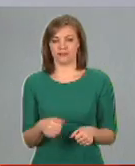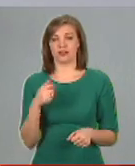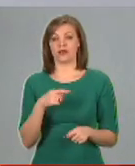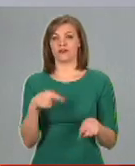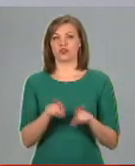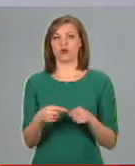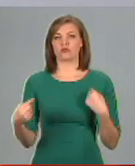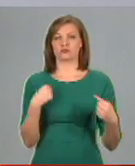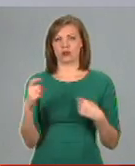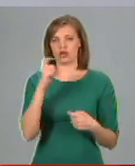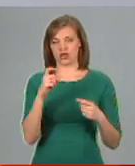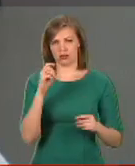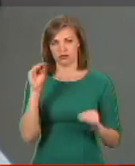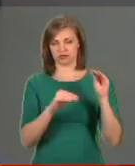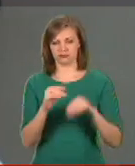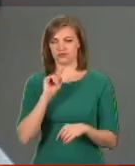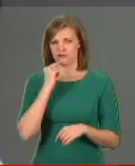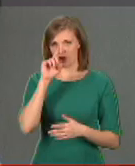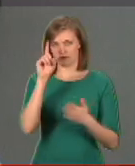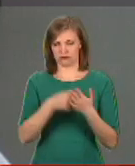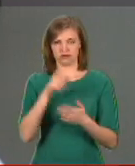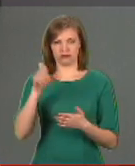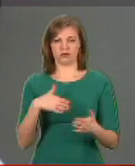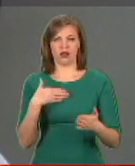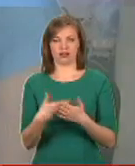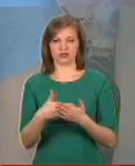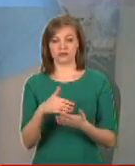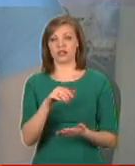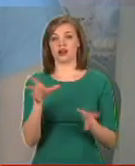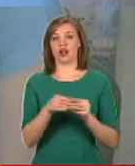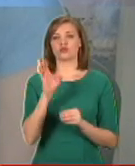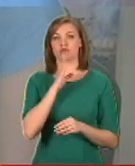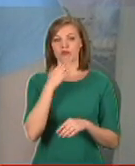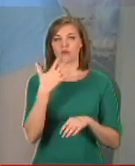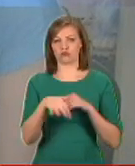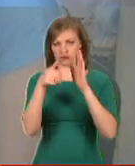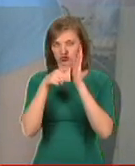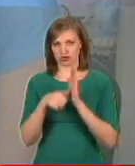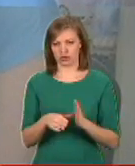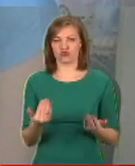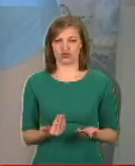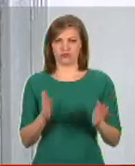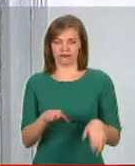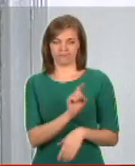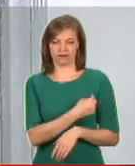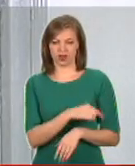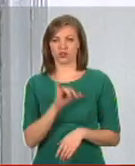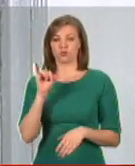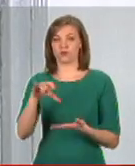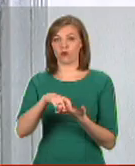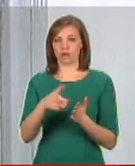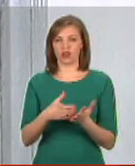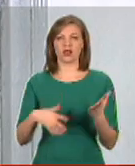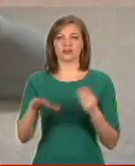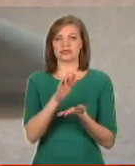цьому змученому хіміотерапії хлопцеві важко впізнати активного Павла. Разом з мамою він вже півроку живе у лікарні. У його палаті